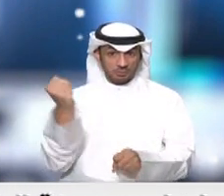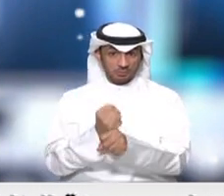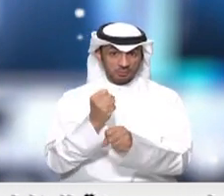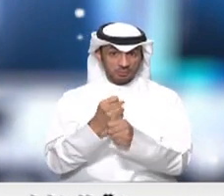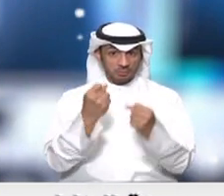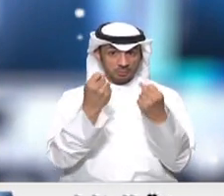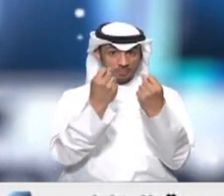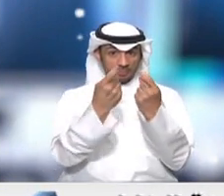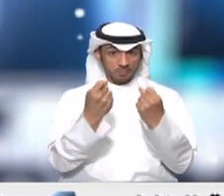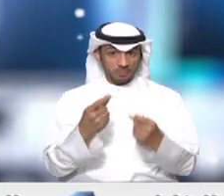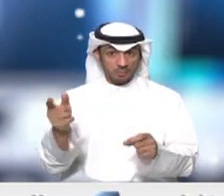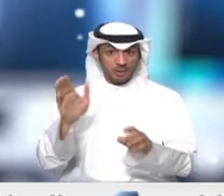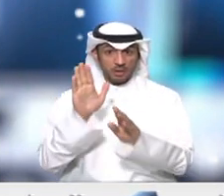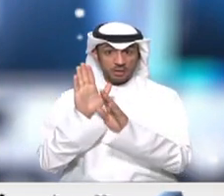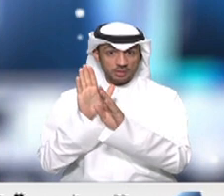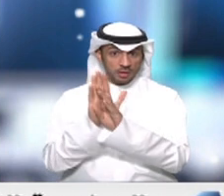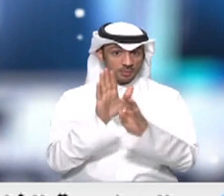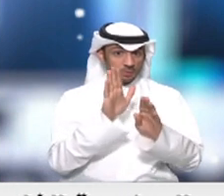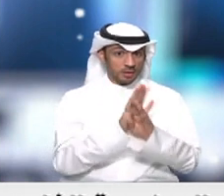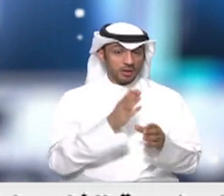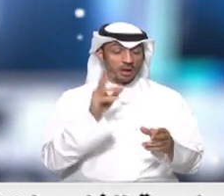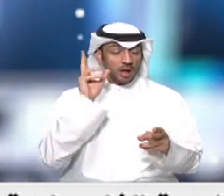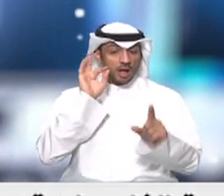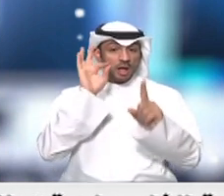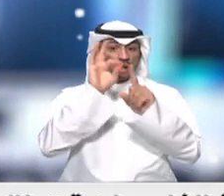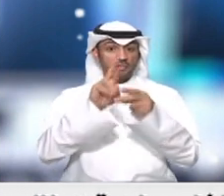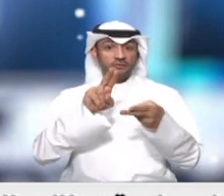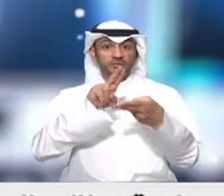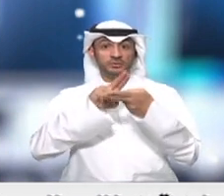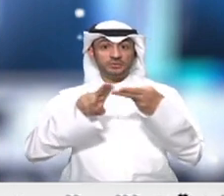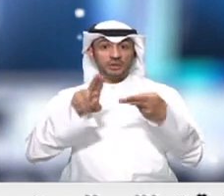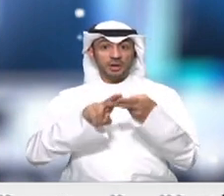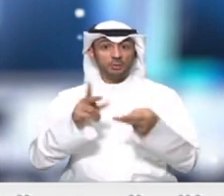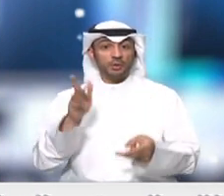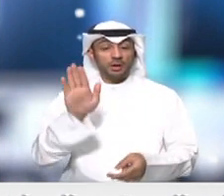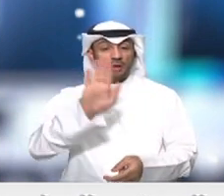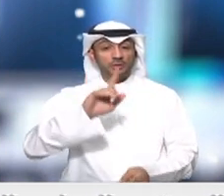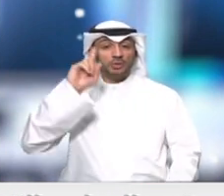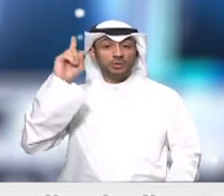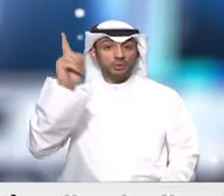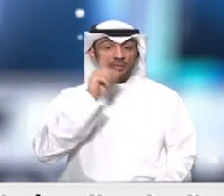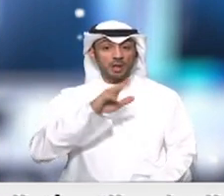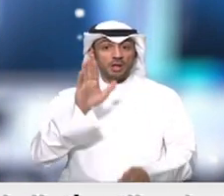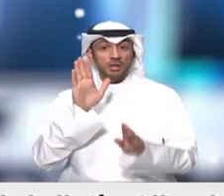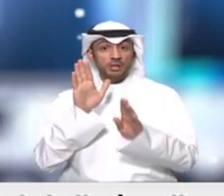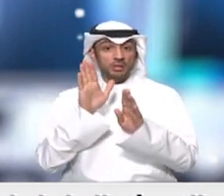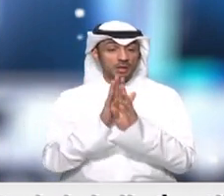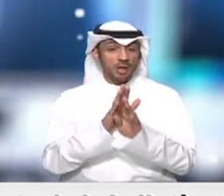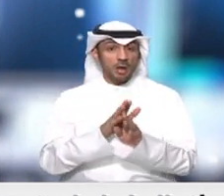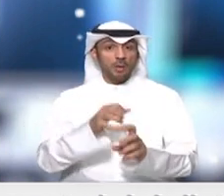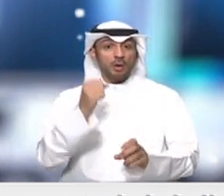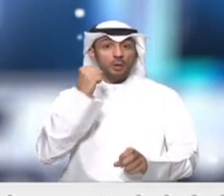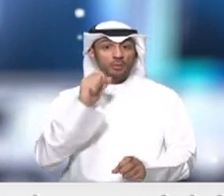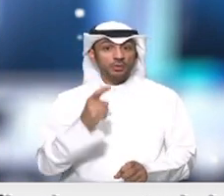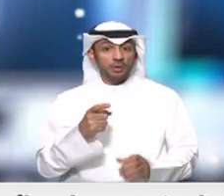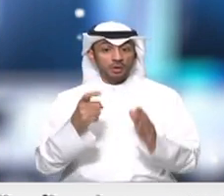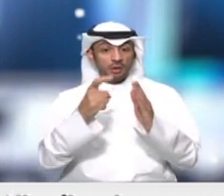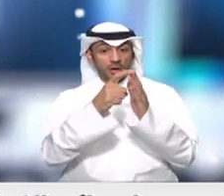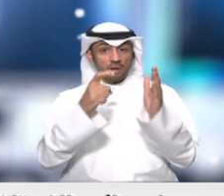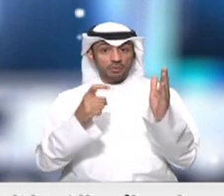دعم الجهود الراميه لتحقيق السلم والامن الدوليين ودعمه القوي لتطبيق القانون الدولي